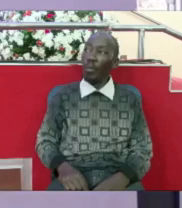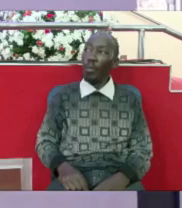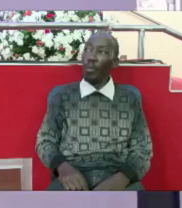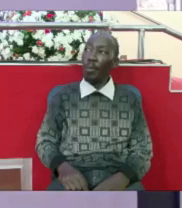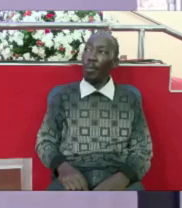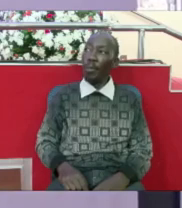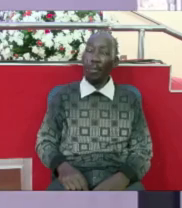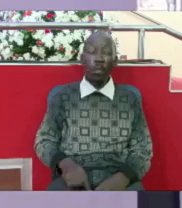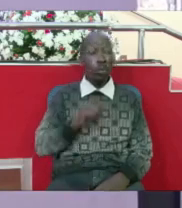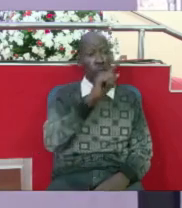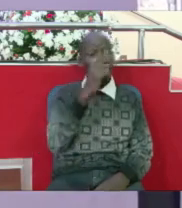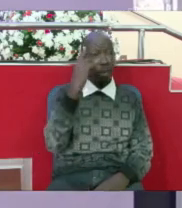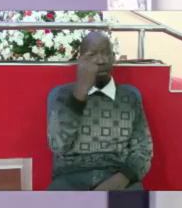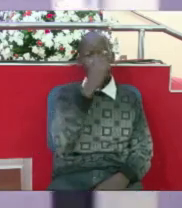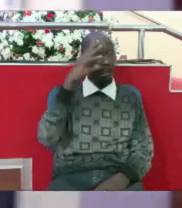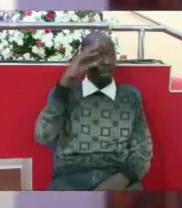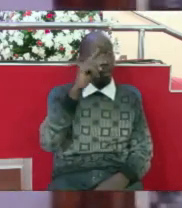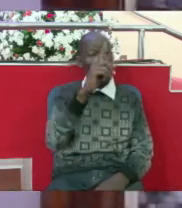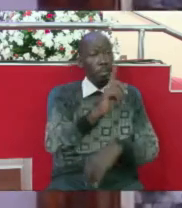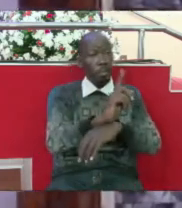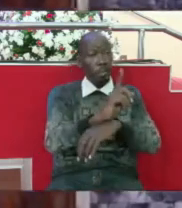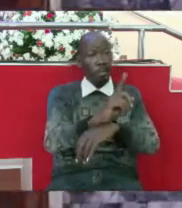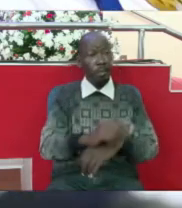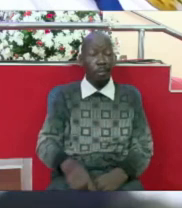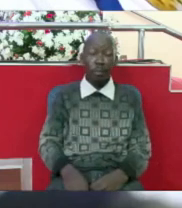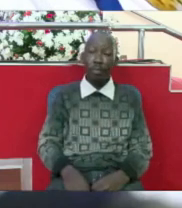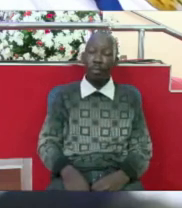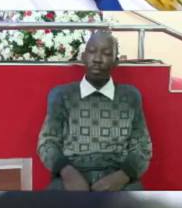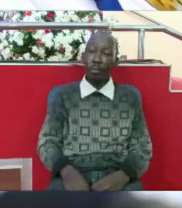Close your eyes for a minute. Funga tu macho yako kwa dakika moja.